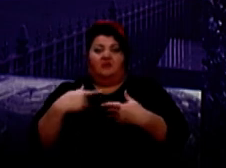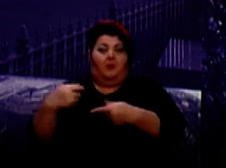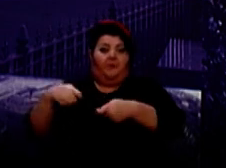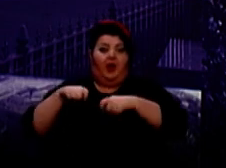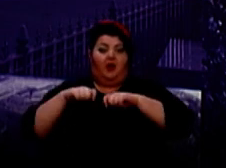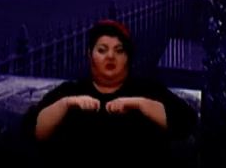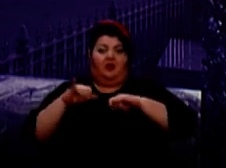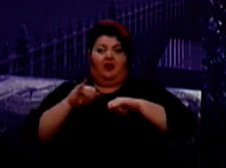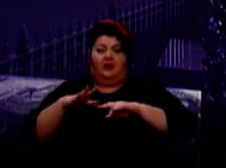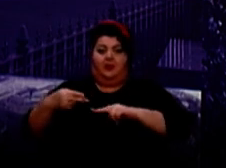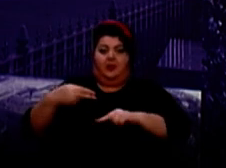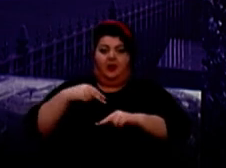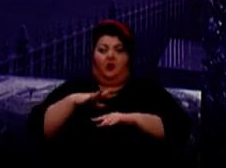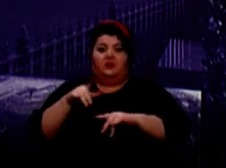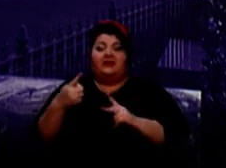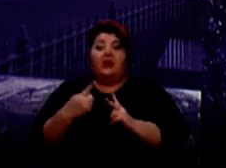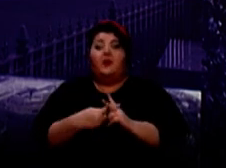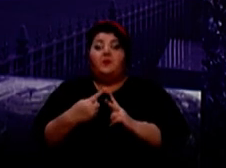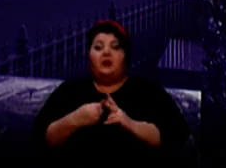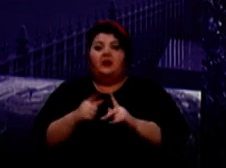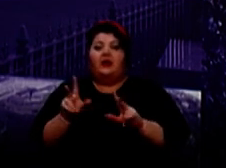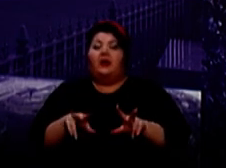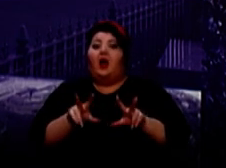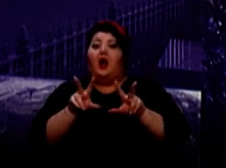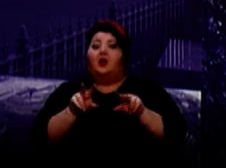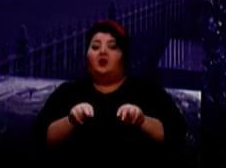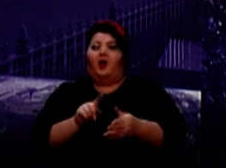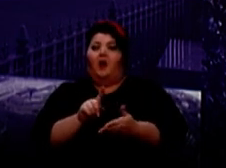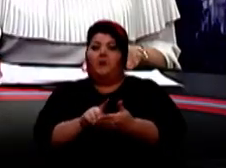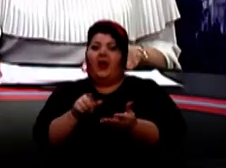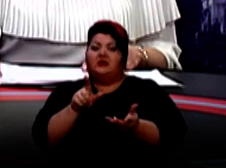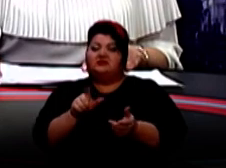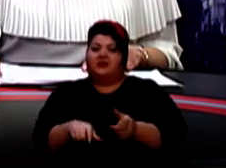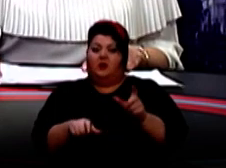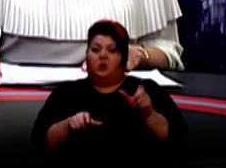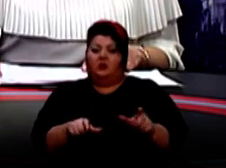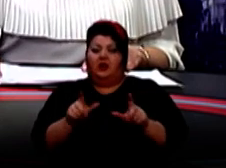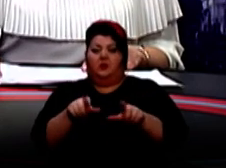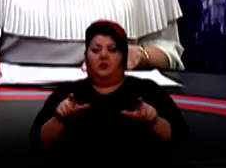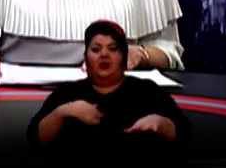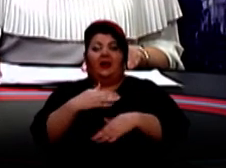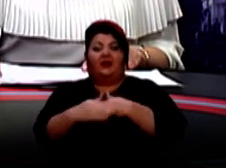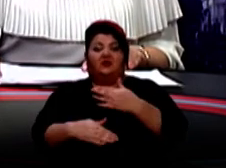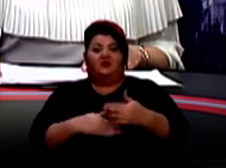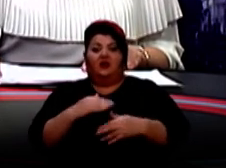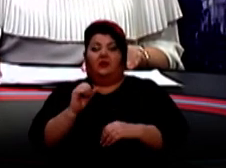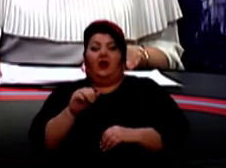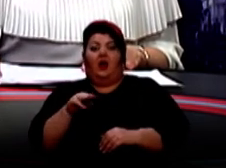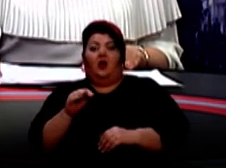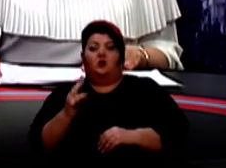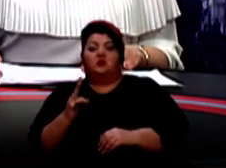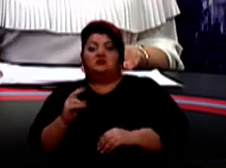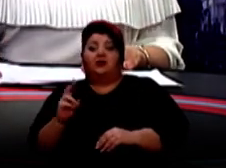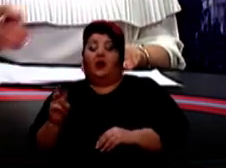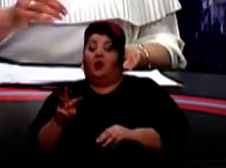не компенсує за ті пільги, які вона гарантувала пенсіонерам, інвалідам, атошникам. Ви 8